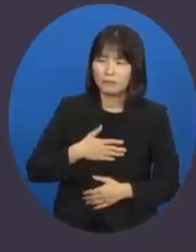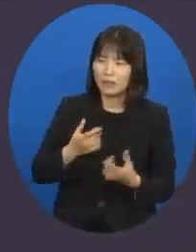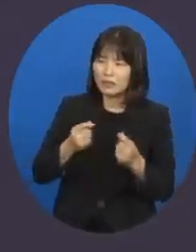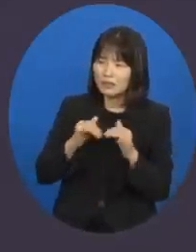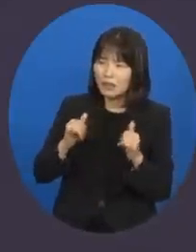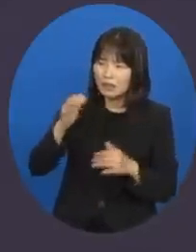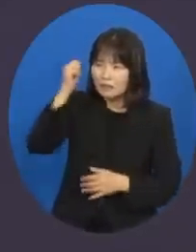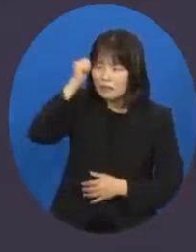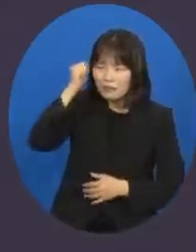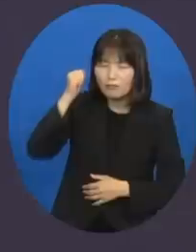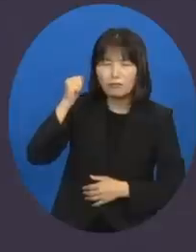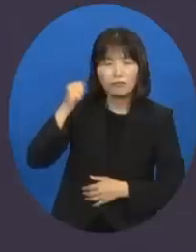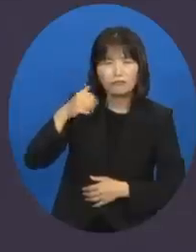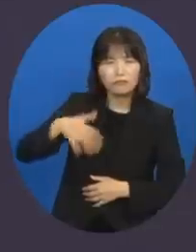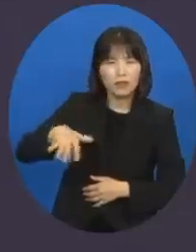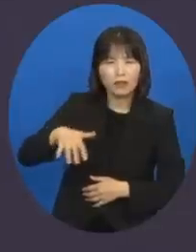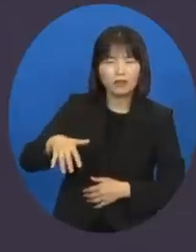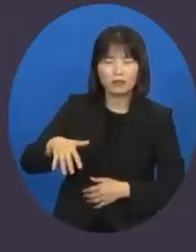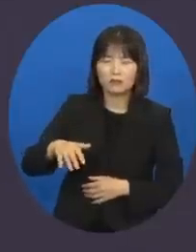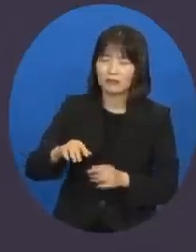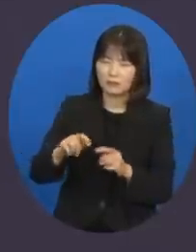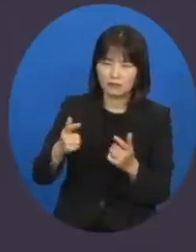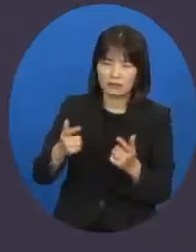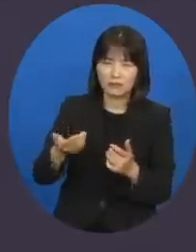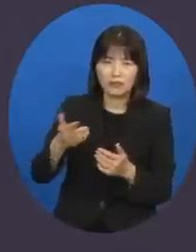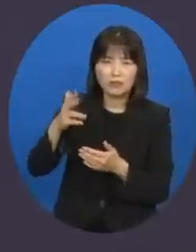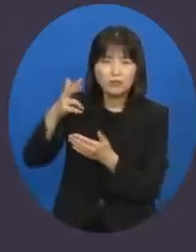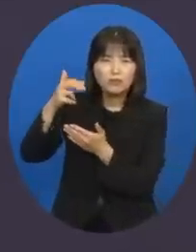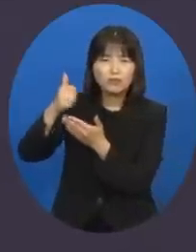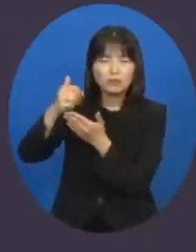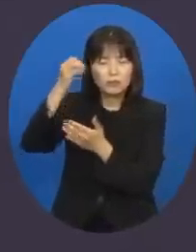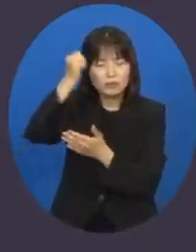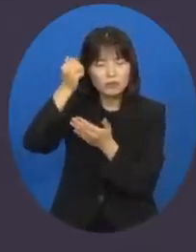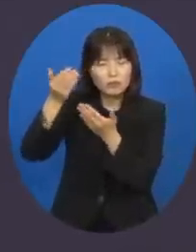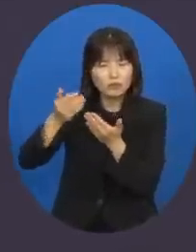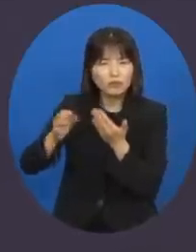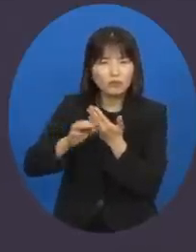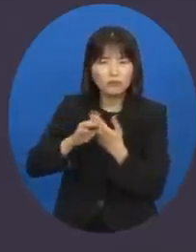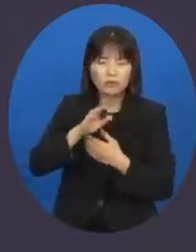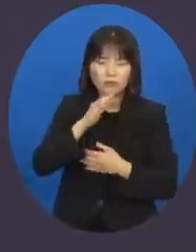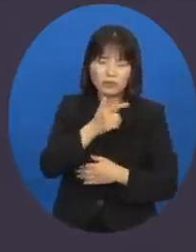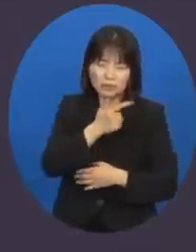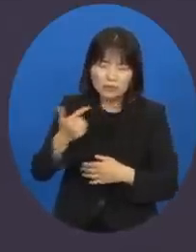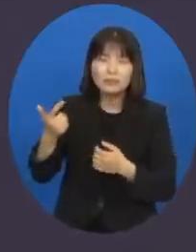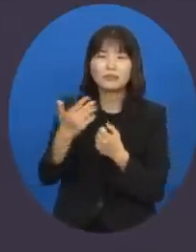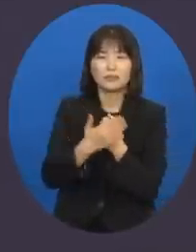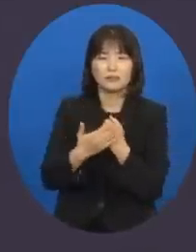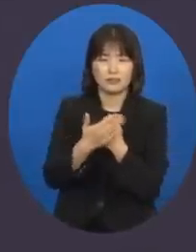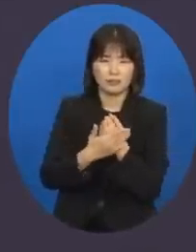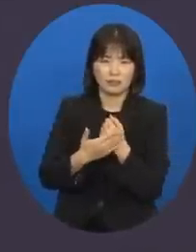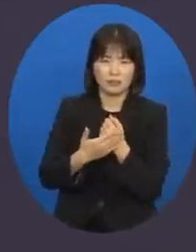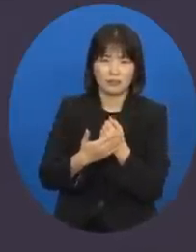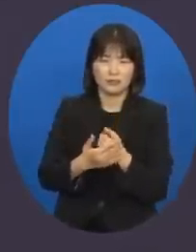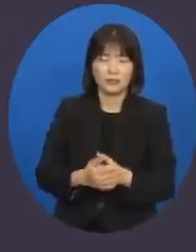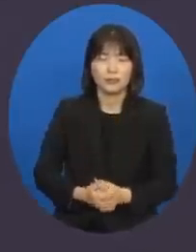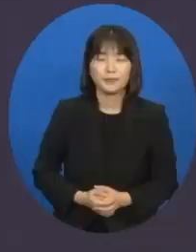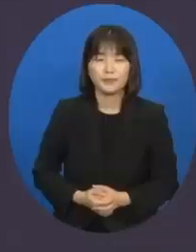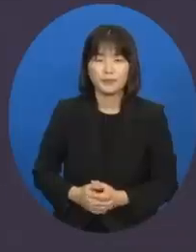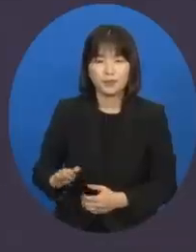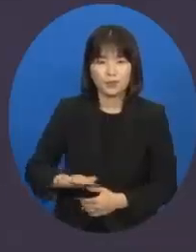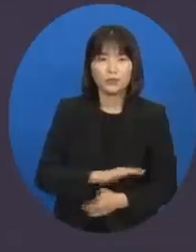대단합니까? 근데 여러분, 주님이 기억해 주신다면 얼마나 큰 은혜일까요? 사실